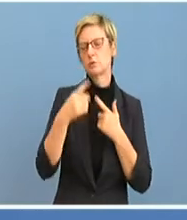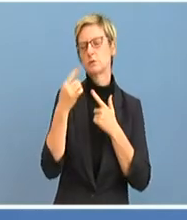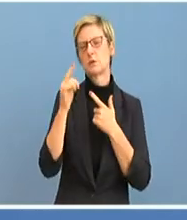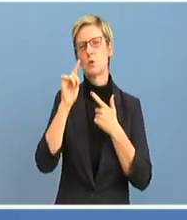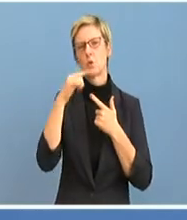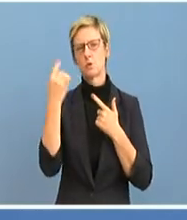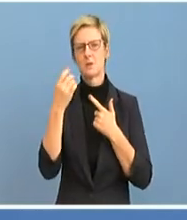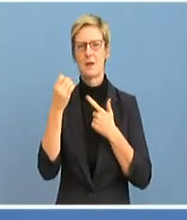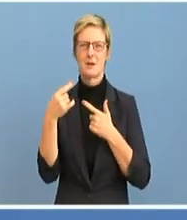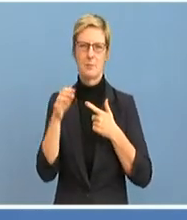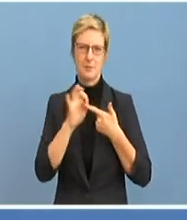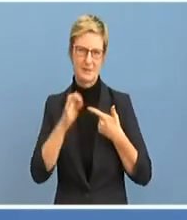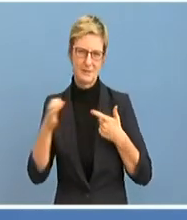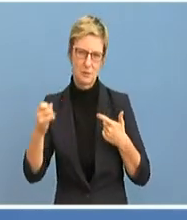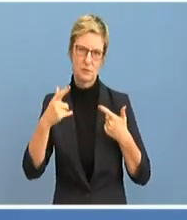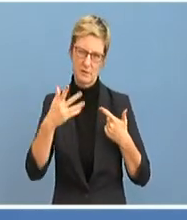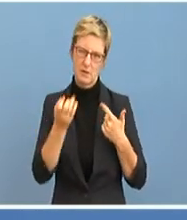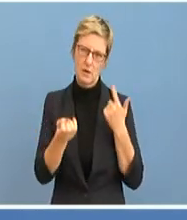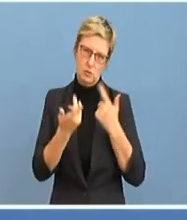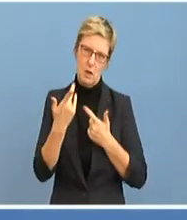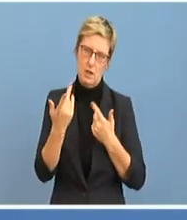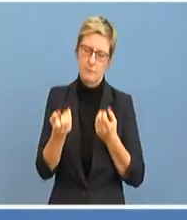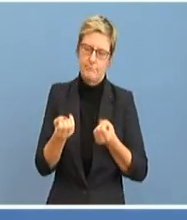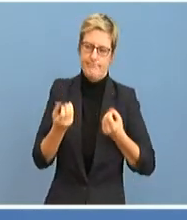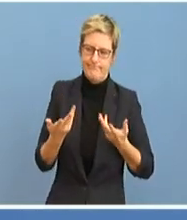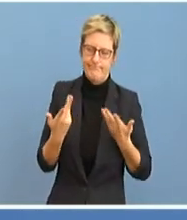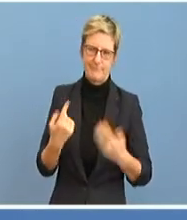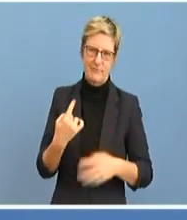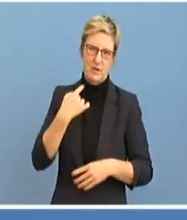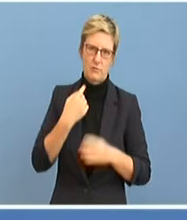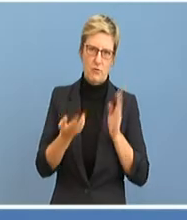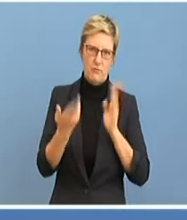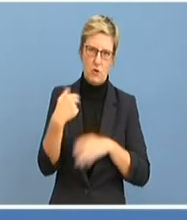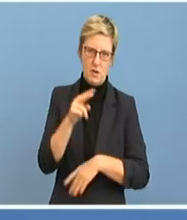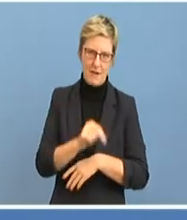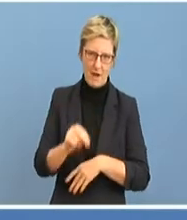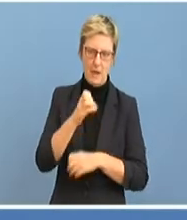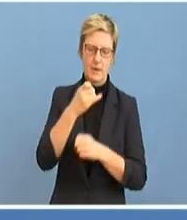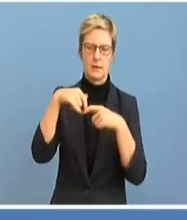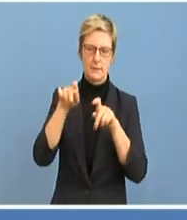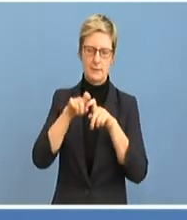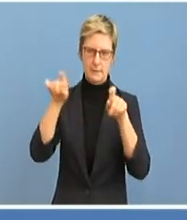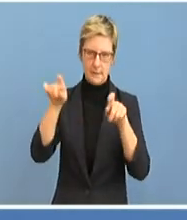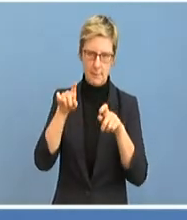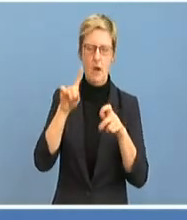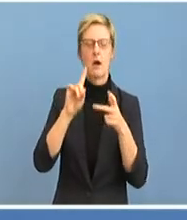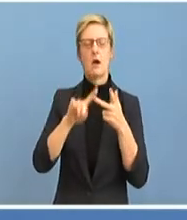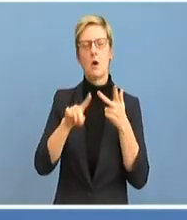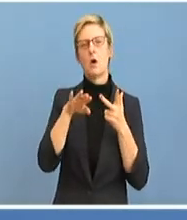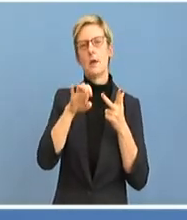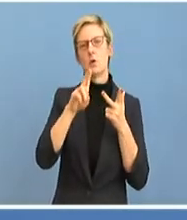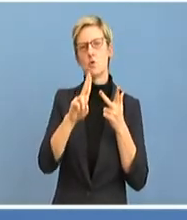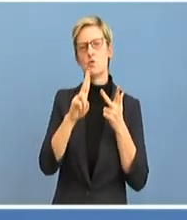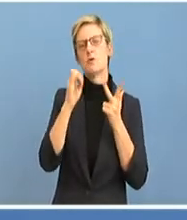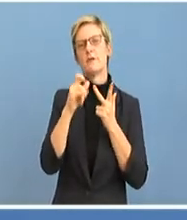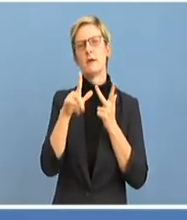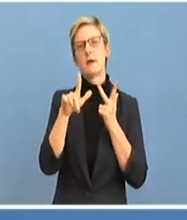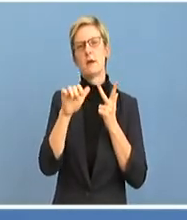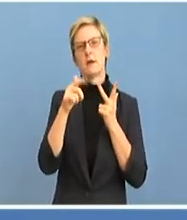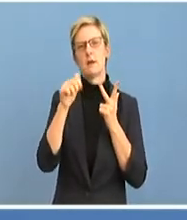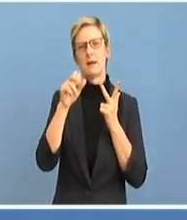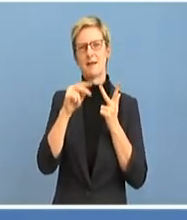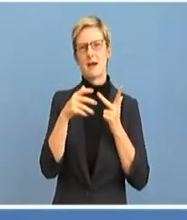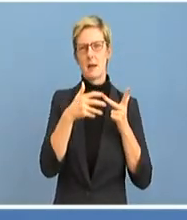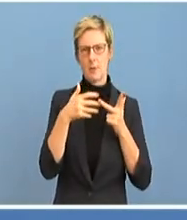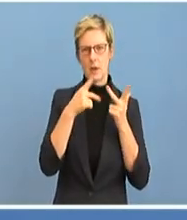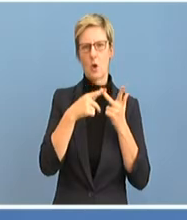aktueller Ereignisse, wie besondere die Vergiftung Alexei Nawalnys, das Engagement der EU in Lateinamerika und in der